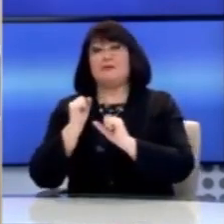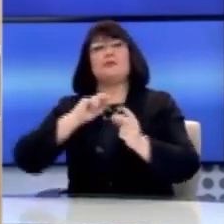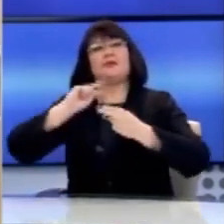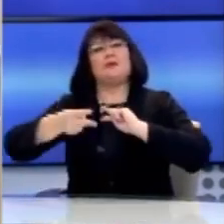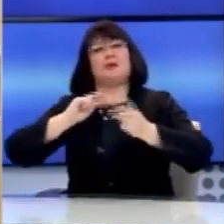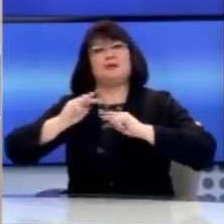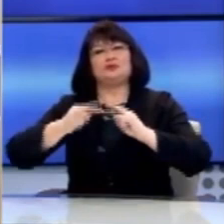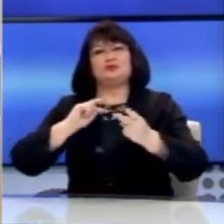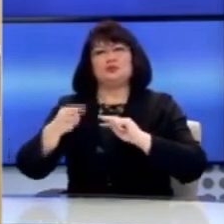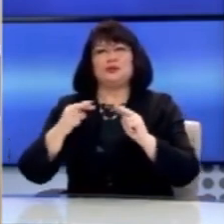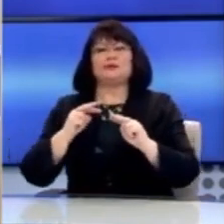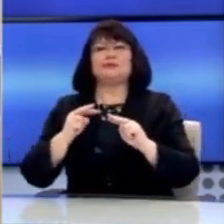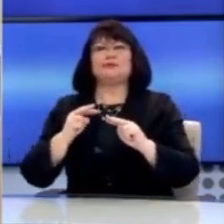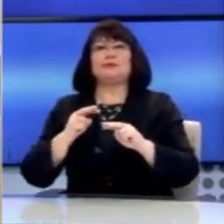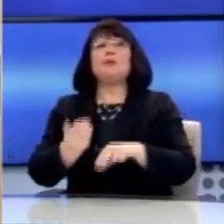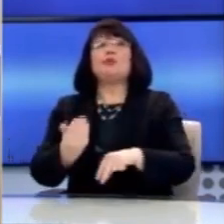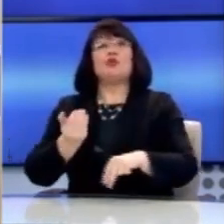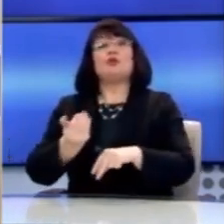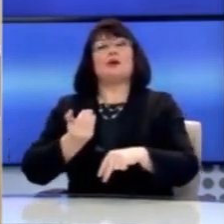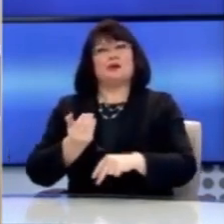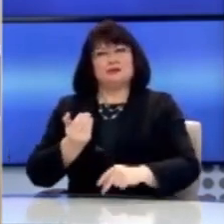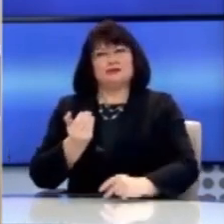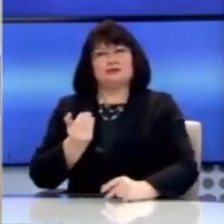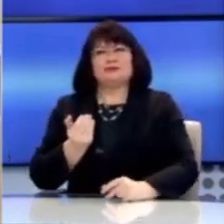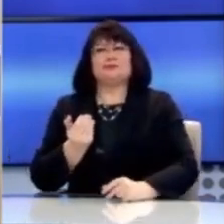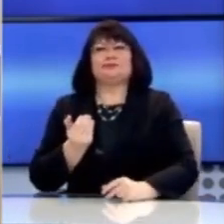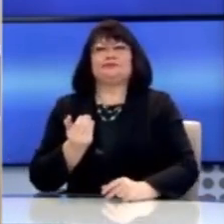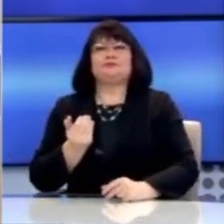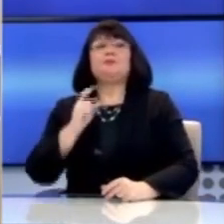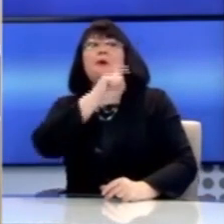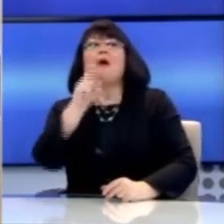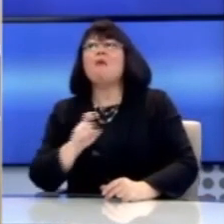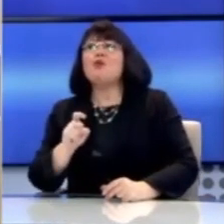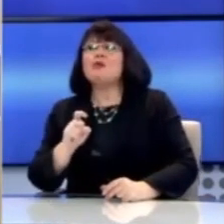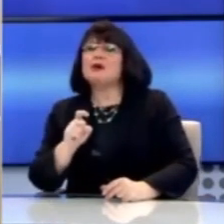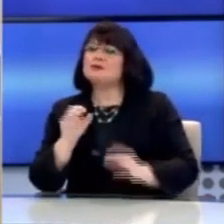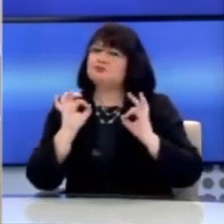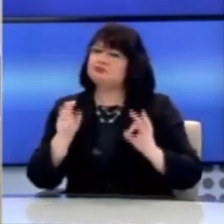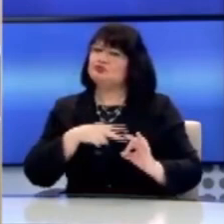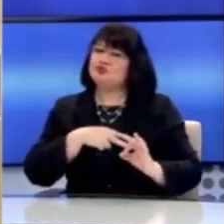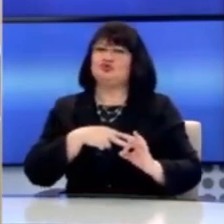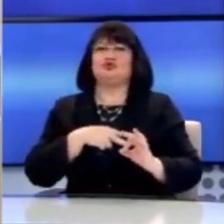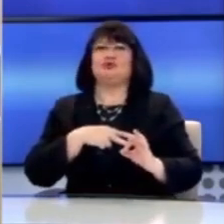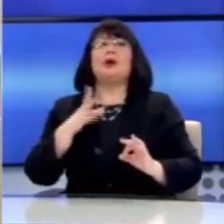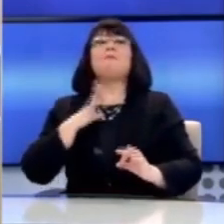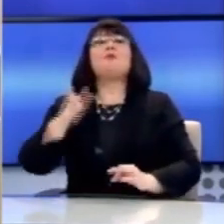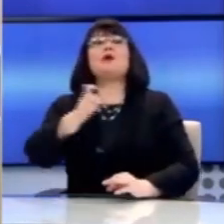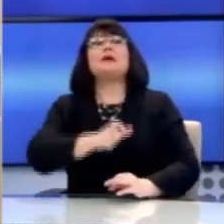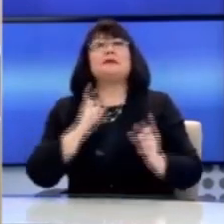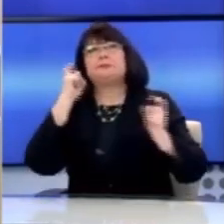απαντήσεις, έγκαιρες απαντήσεις, σε απορίες που δικαιολογημένα απασχολούν τους